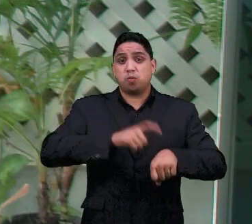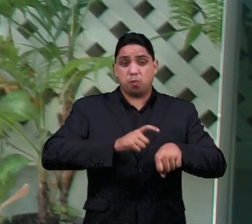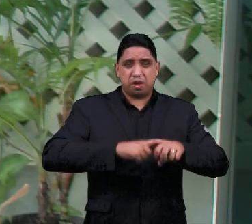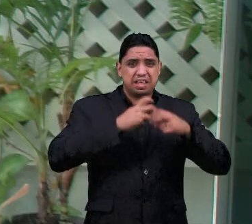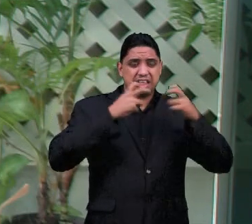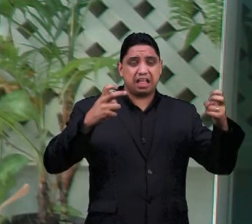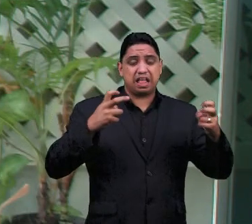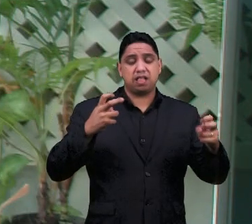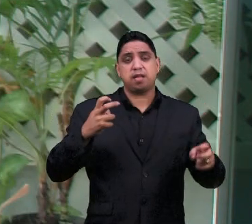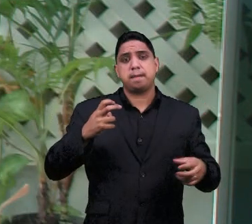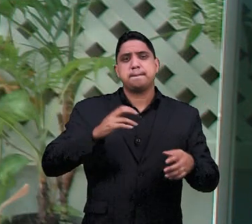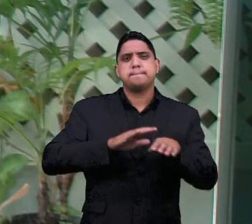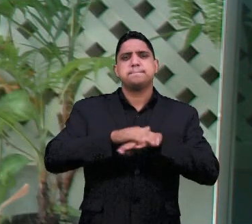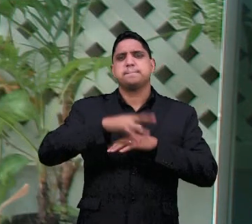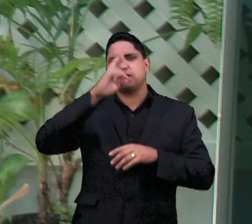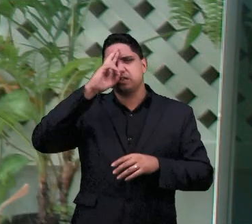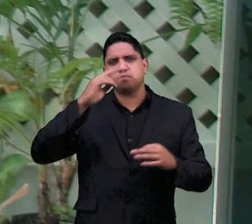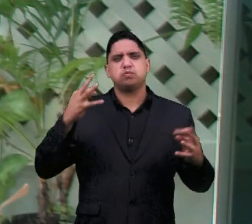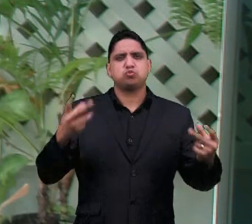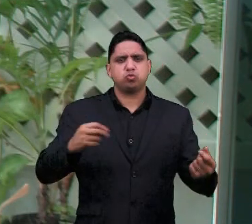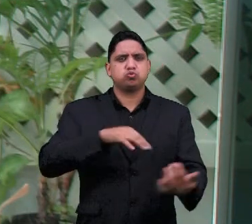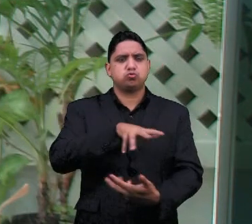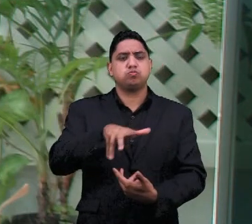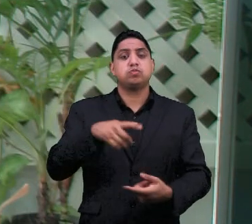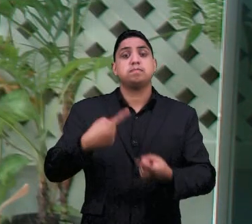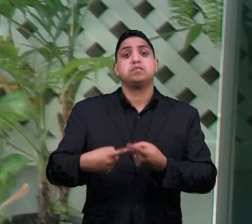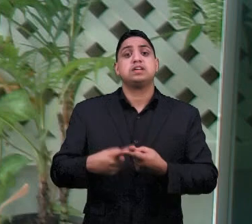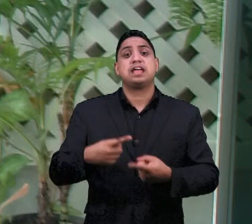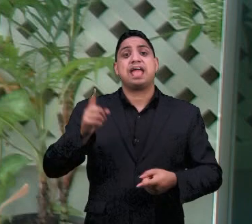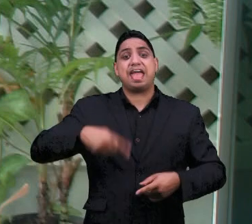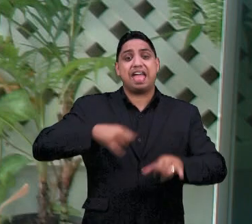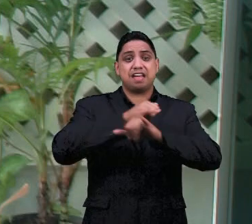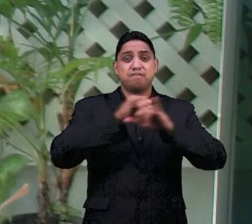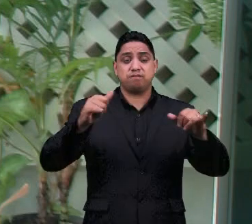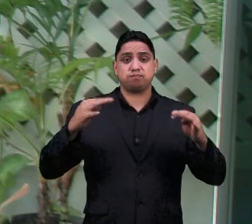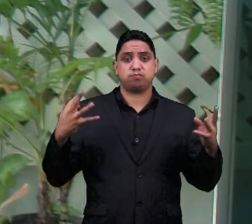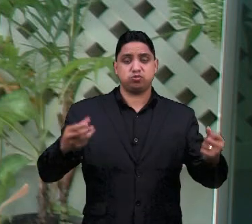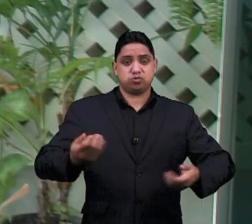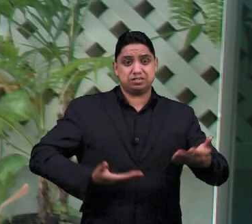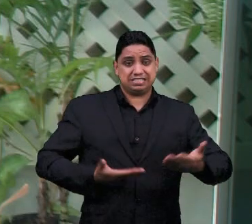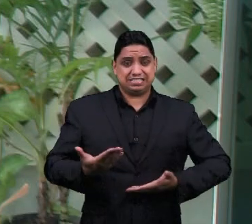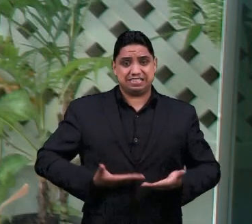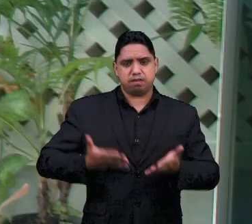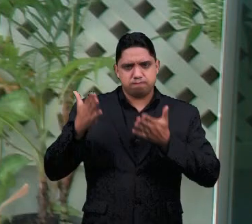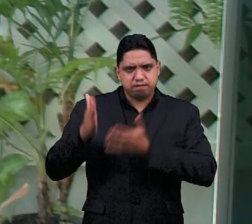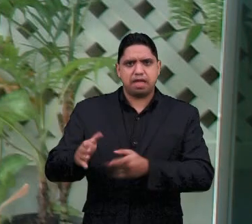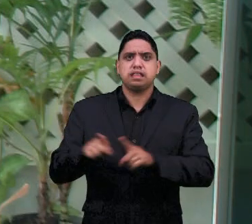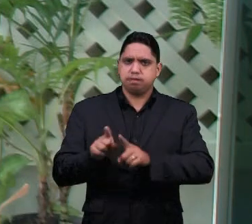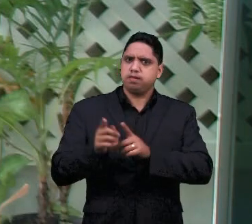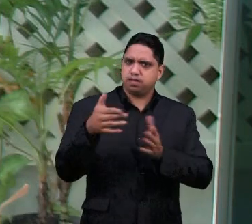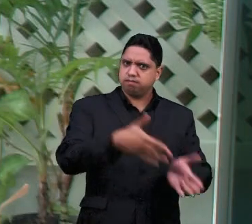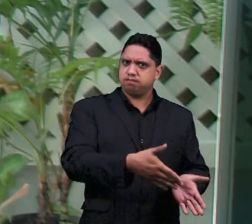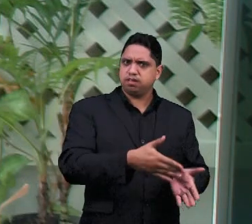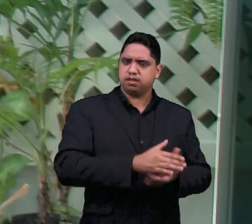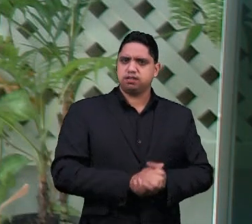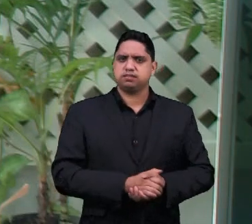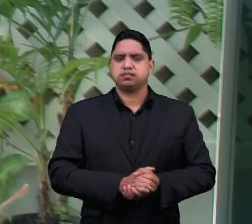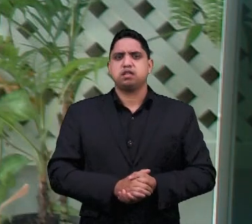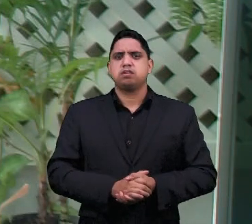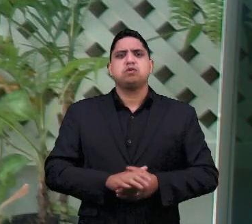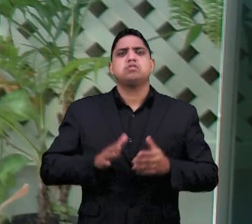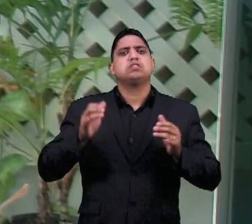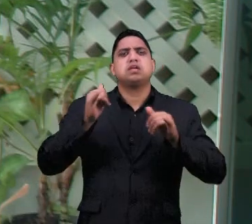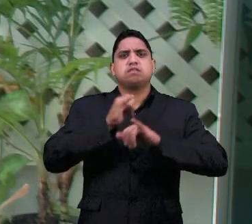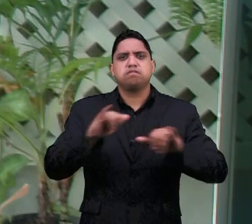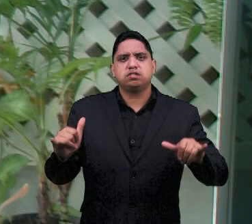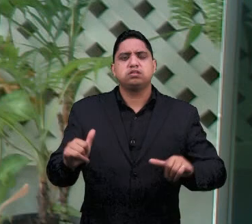mes frères, les signes qui se somment dans le cri de minuit s'adressent à tout le monde, parce que ce sont